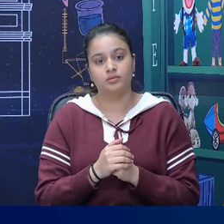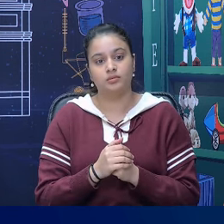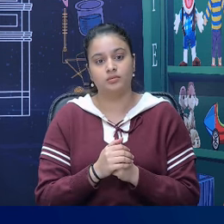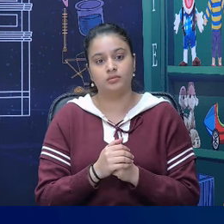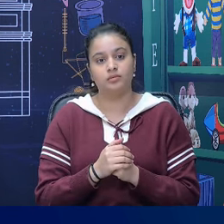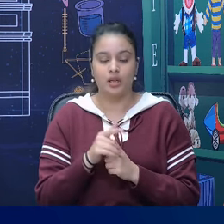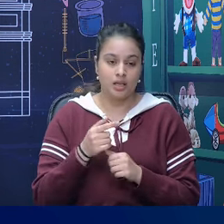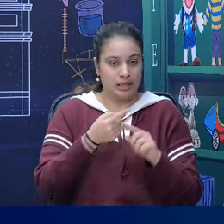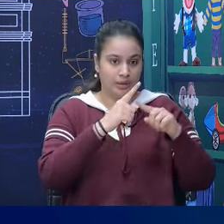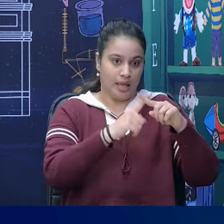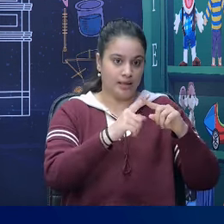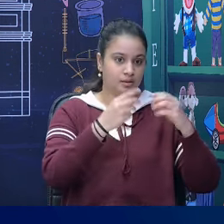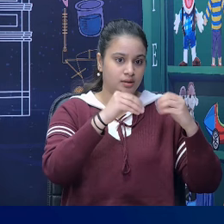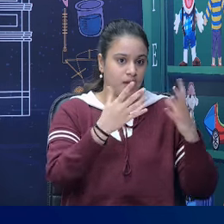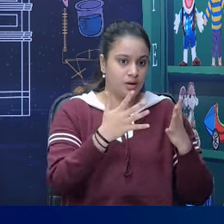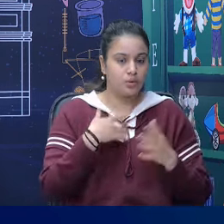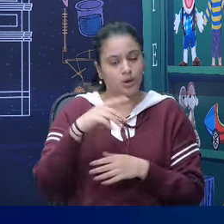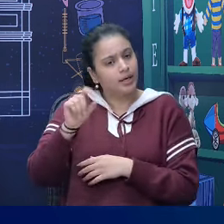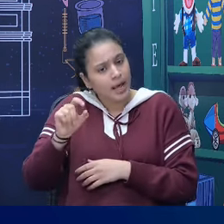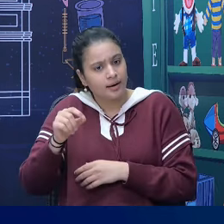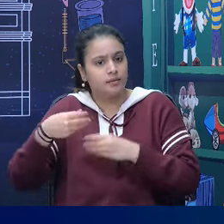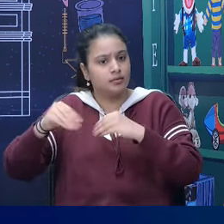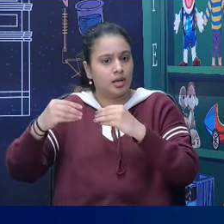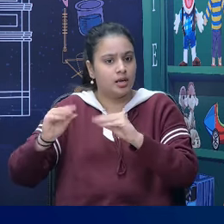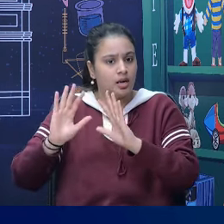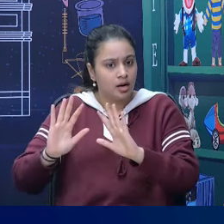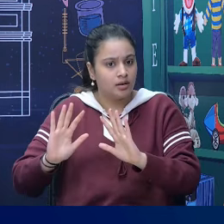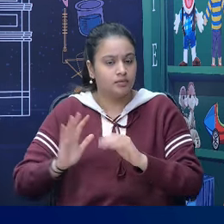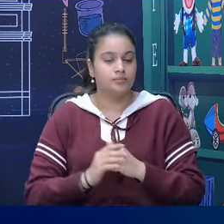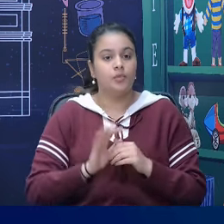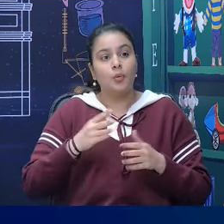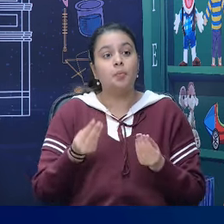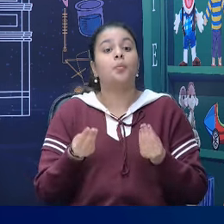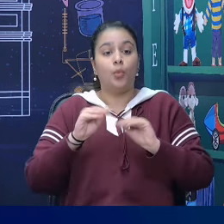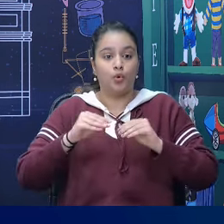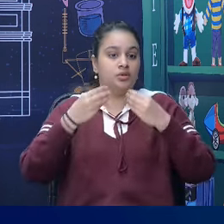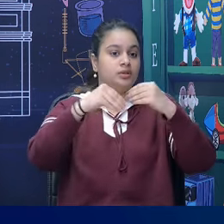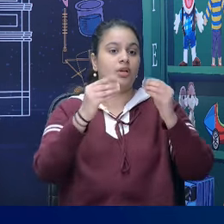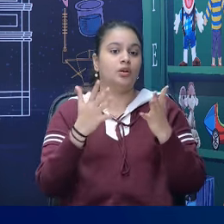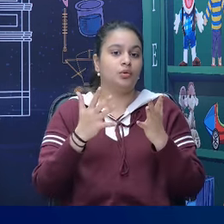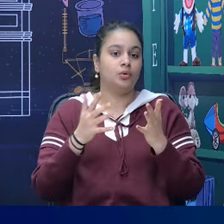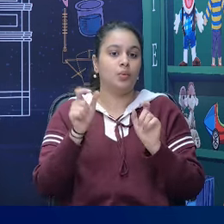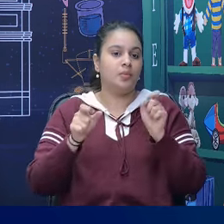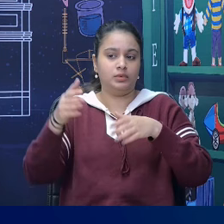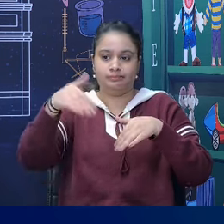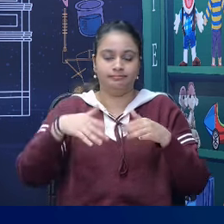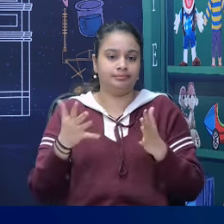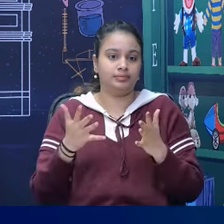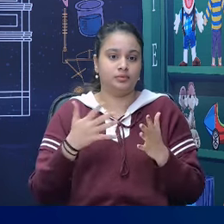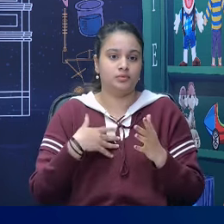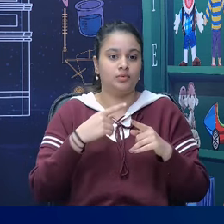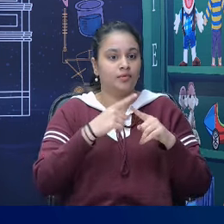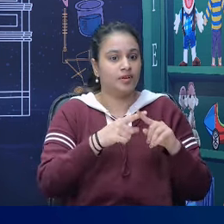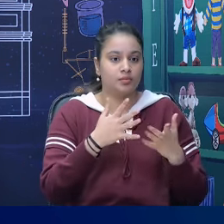अलग से बिके ही नहीं हां तो फिर 10 ही र जाए 10 तो बिक रहे हैं लेकिन जो हम ये कह रहे हैं कि और बिकते हैं वो बिके ही नहीं कोई कस्टमर आया ही नहीं तो फिर वो वेरिएबल वहां पर आएगा ही